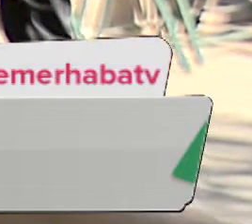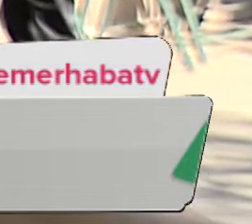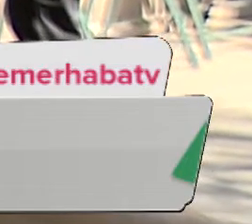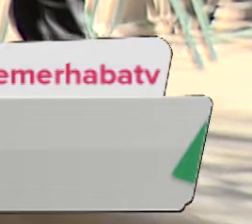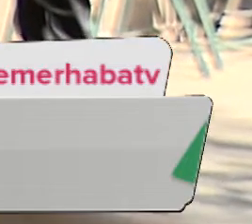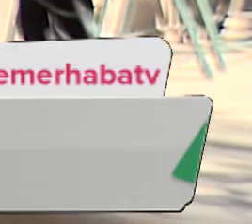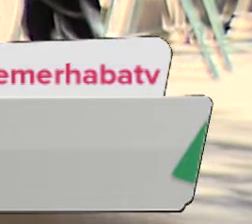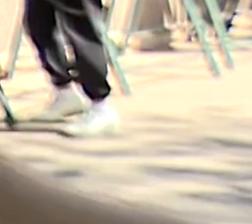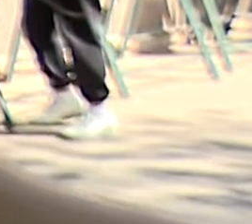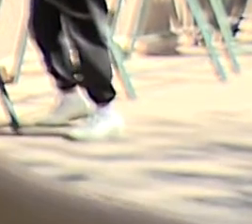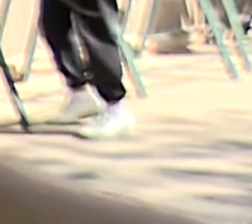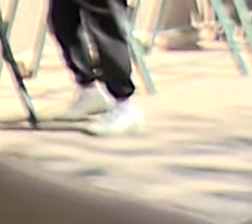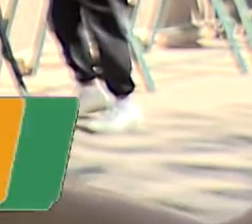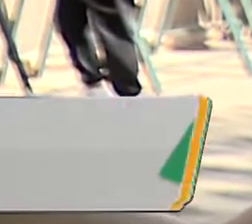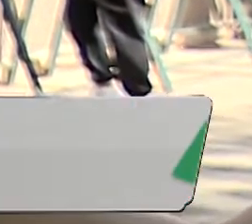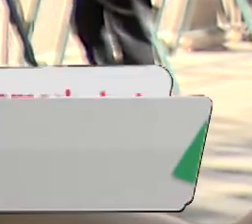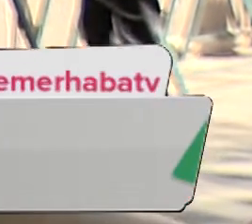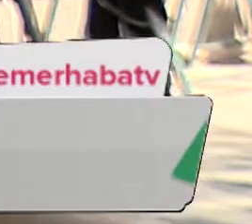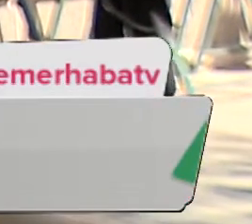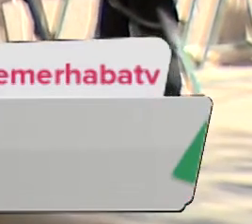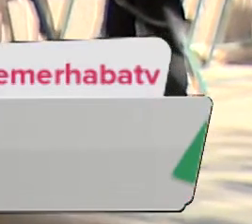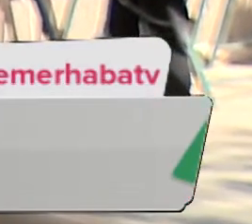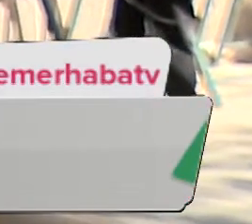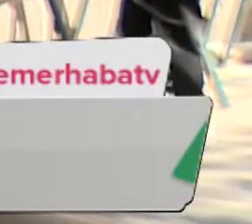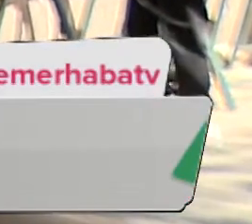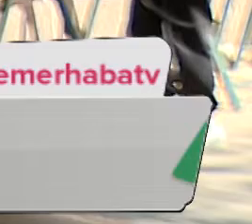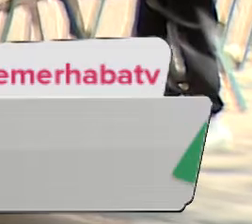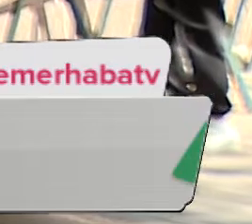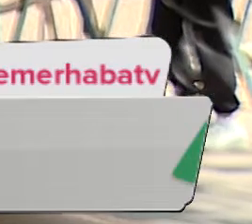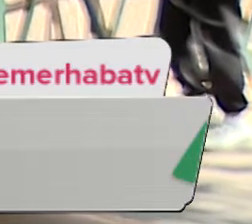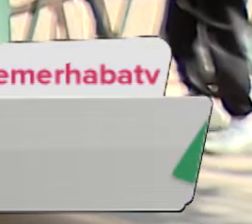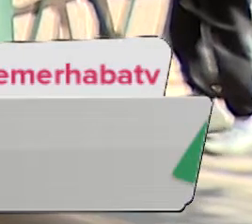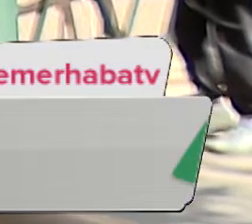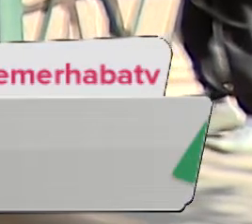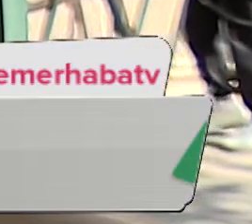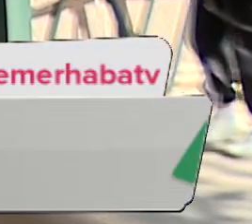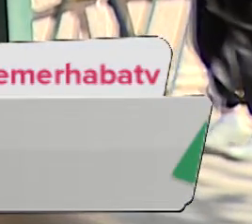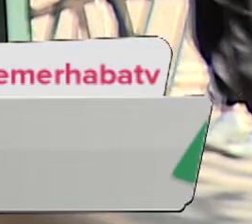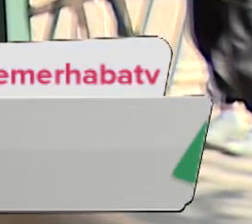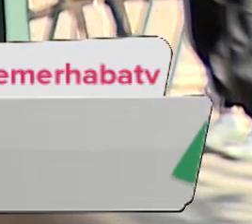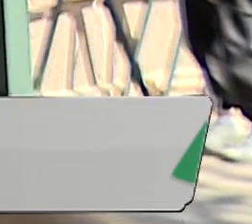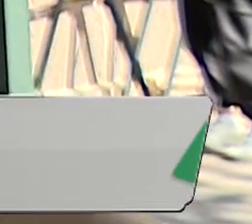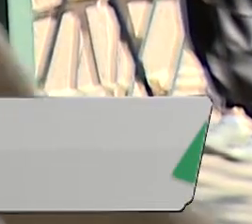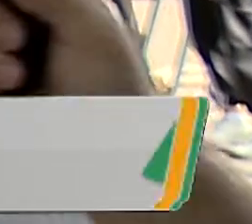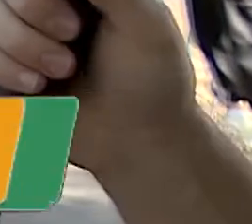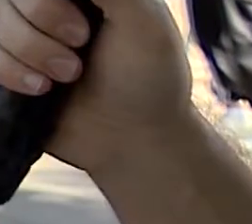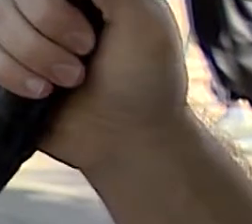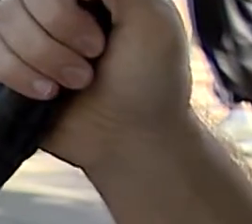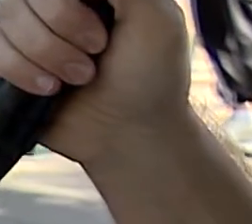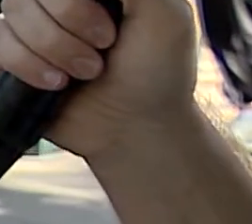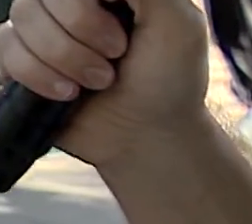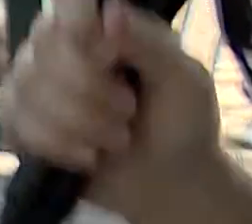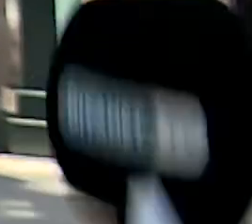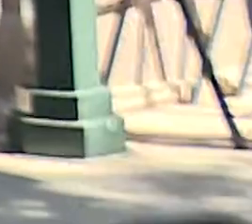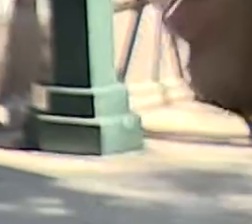zeka olarak ekranlarından daha üstün diye düşünüyorum Çok şükür bir sıkıntısı yok şu anda Çok